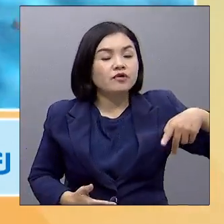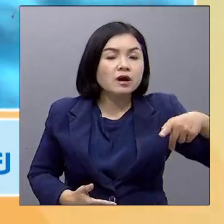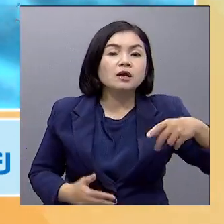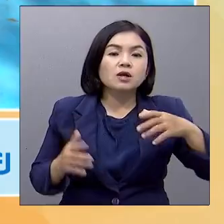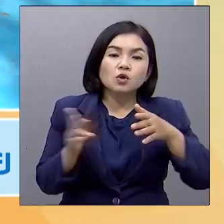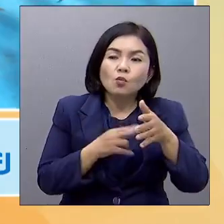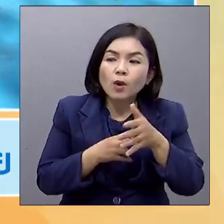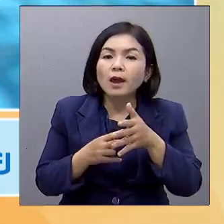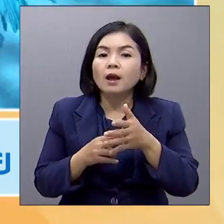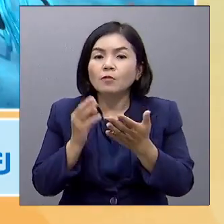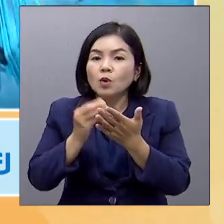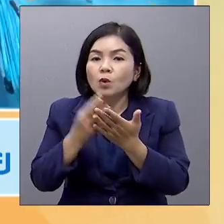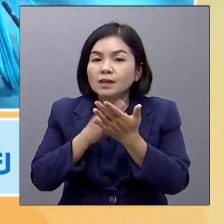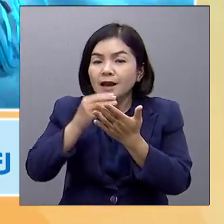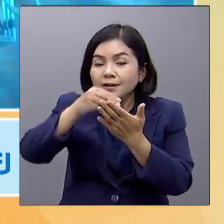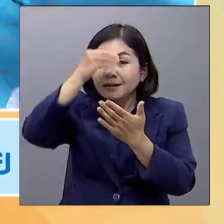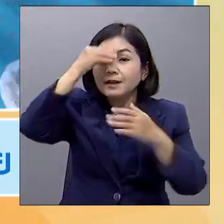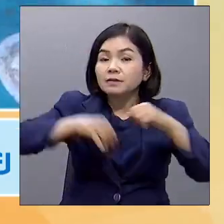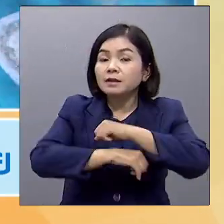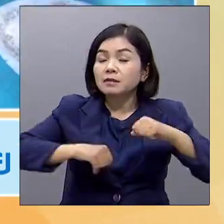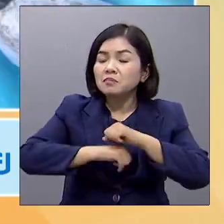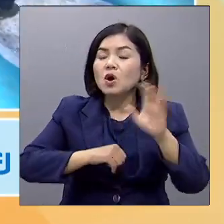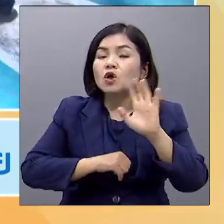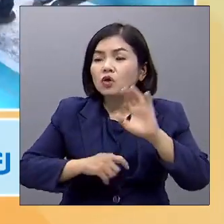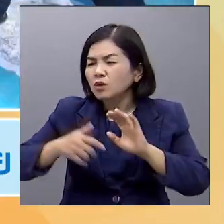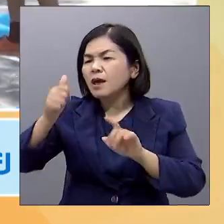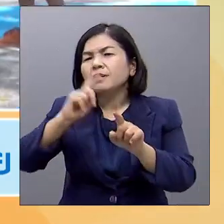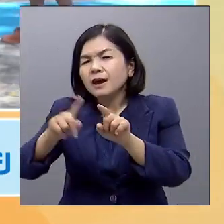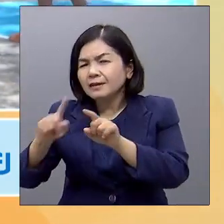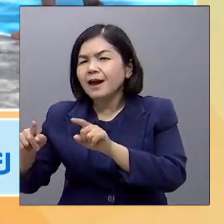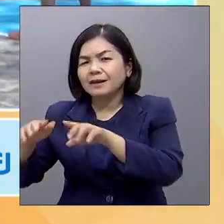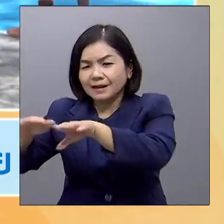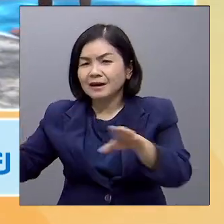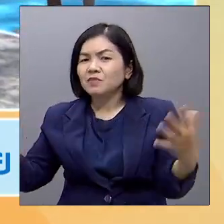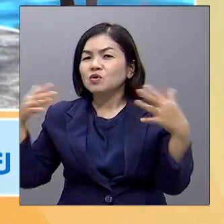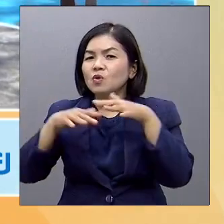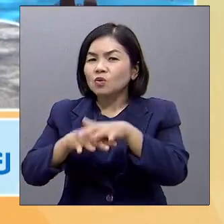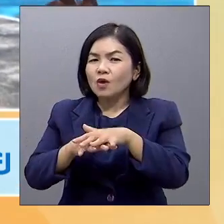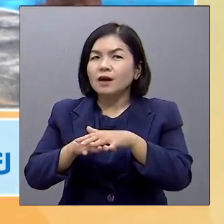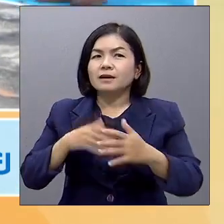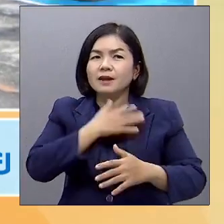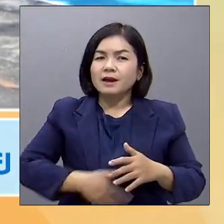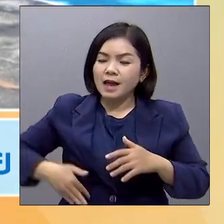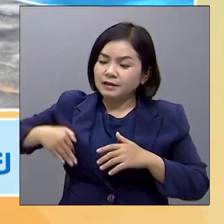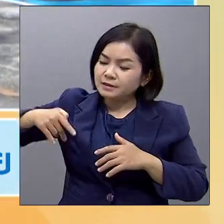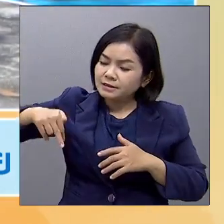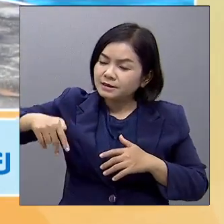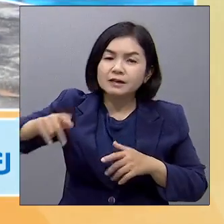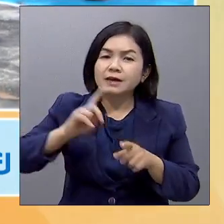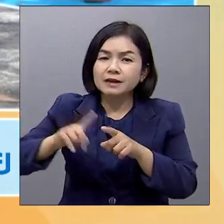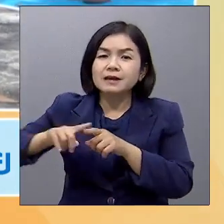้องอยู่ในวิชาพระละศึกษาãy้ palletsทุวิชาสามารทจะให้เดกๆมมส่วนร่วม ขยบ พระเยื่อนร่างกายได้เลยมี